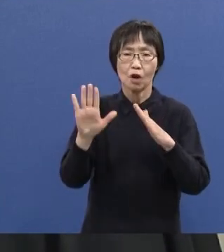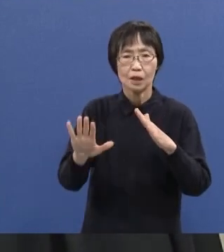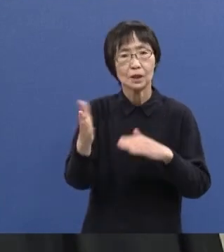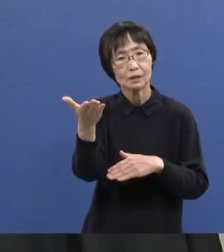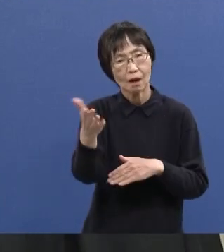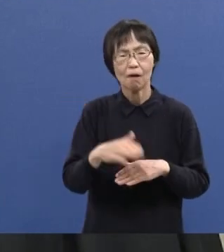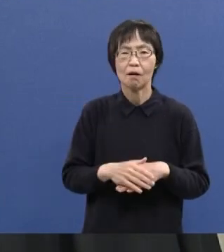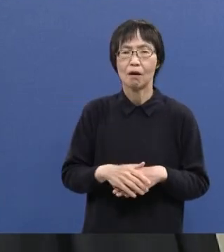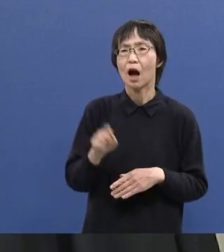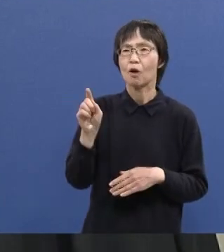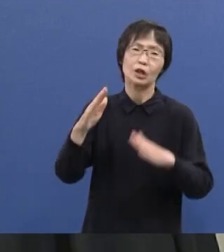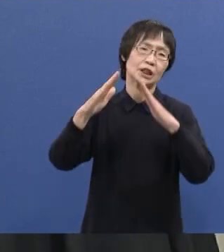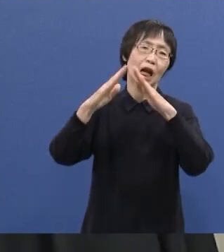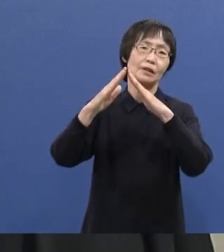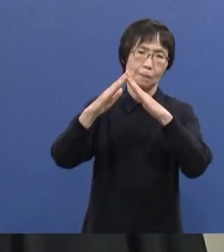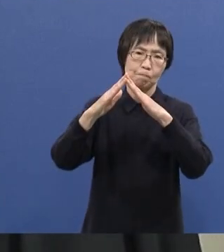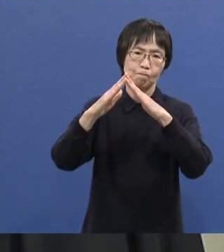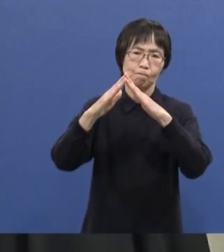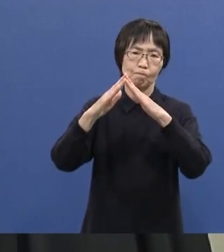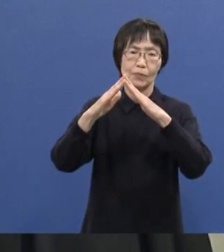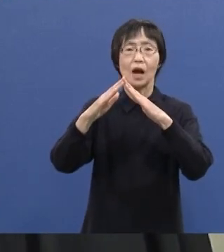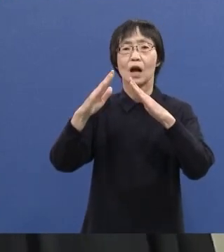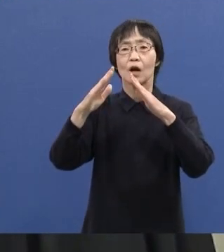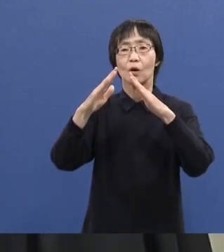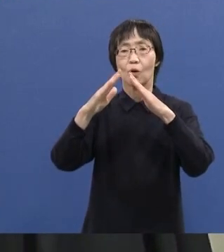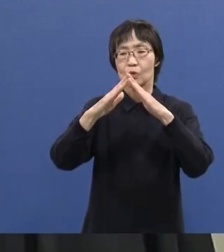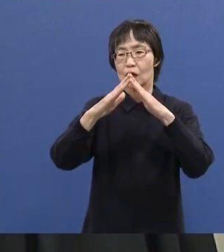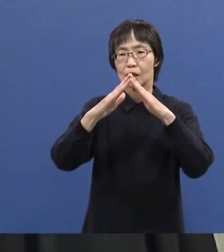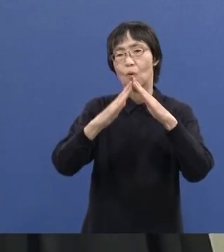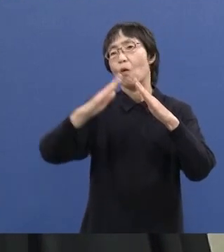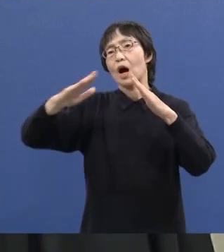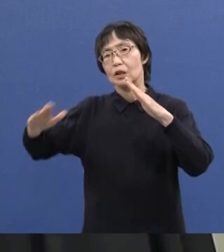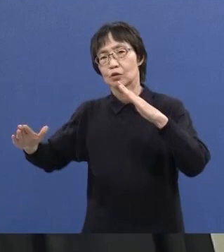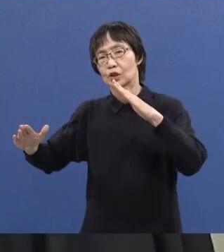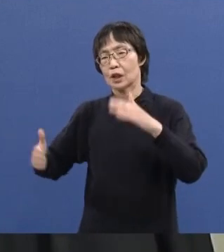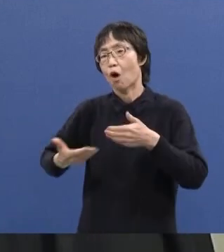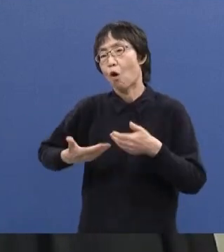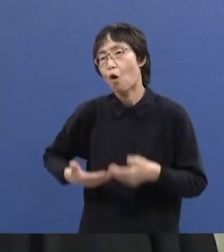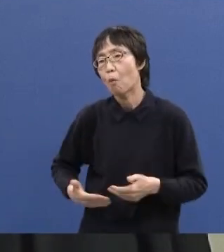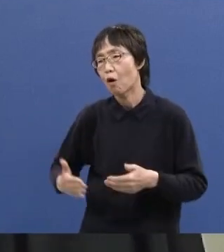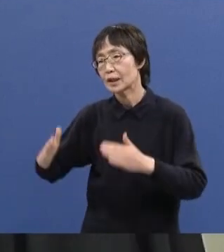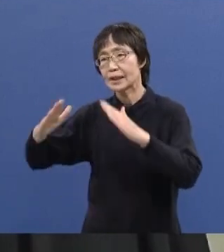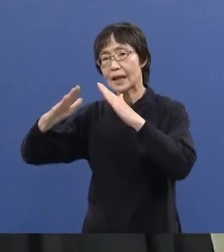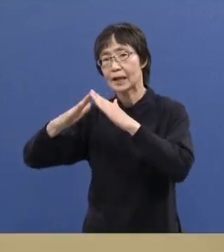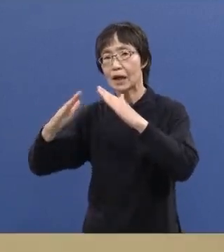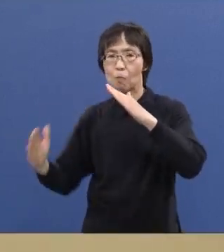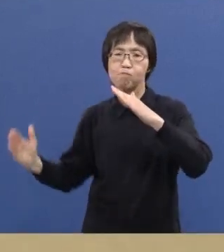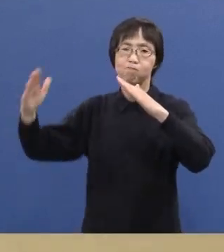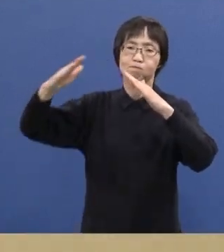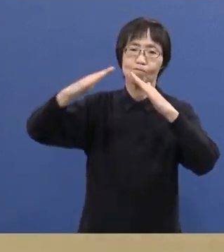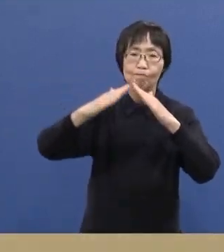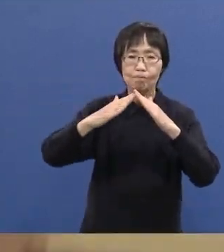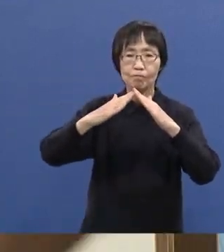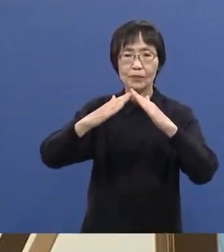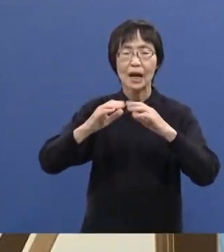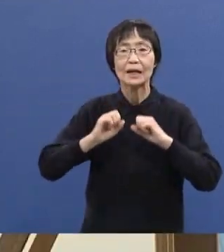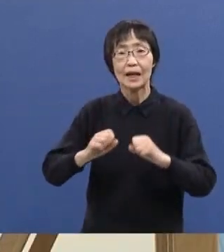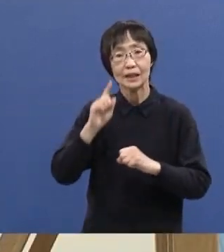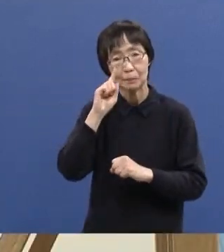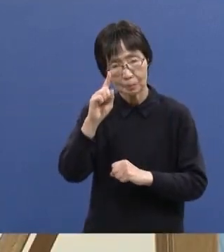ですね。それでは模型の屋根を重くして同じ実験をしてみましょう。 お願いします。